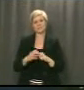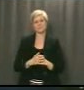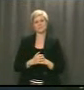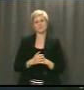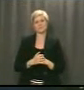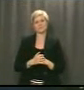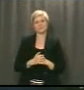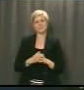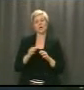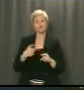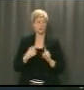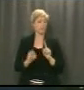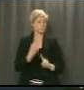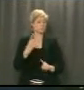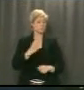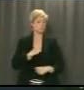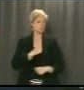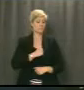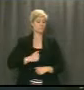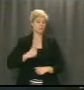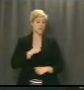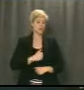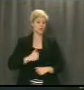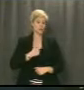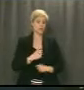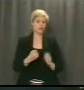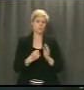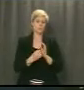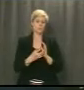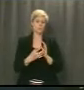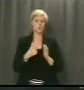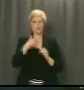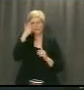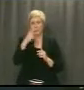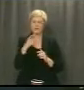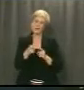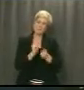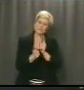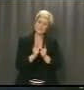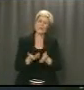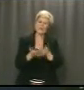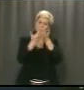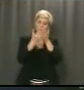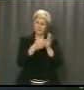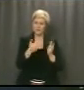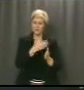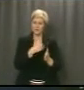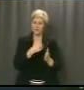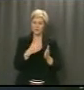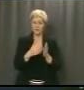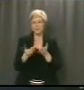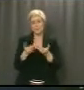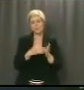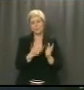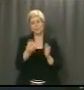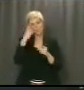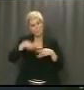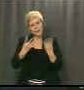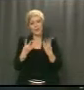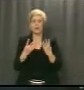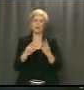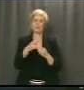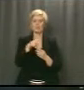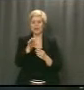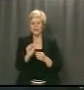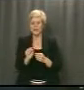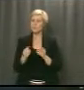jag också den första att beklaga. Men jag tror att genom den här eventuella hjälpen eller hjälpen som vi nu får från de kulturella näringarna och det bidraget